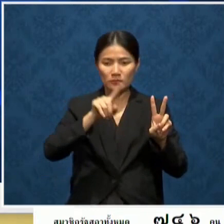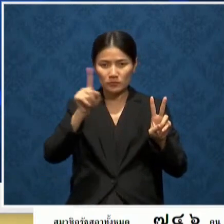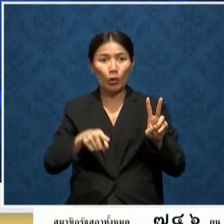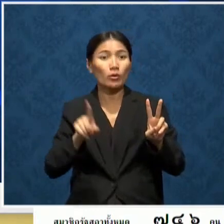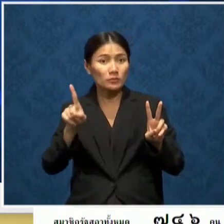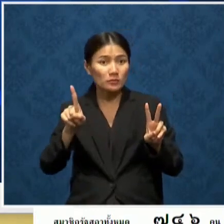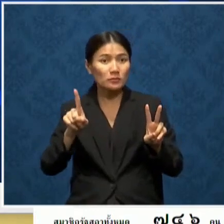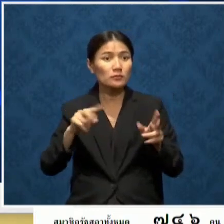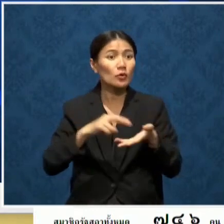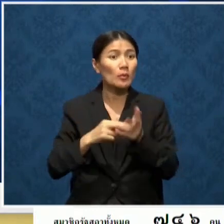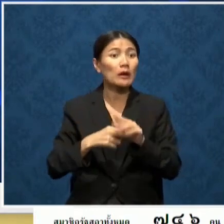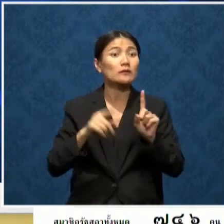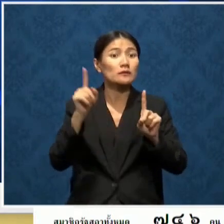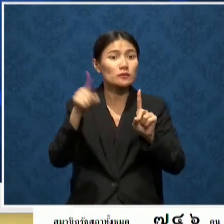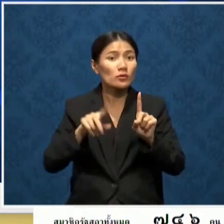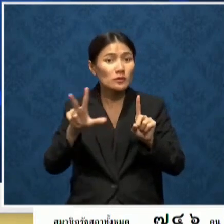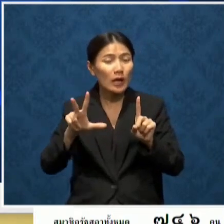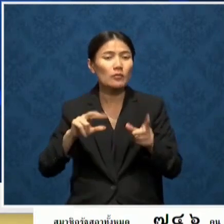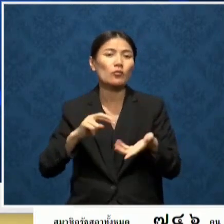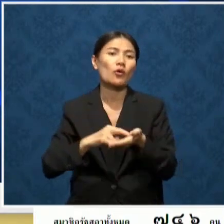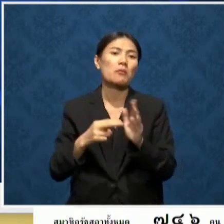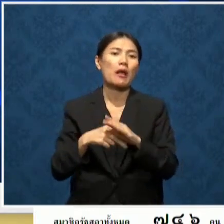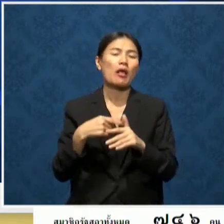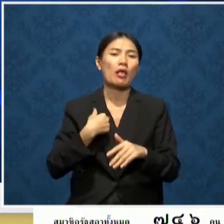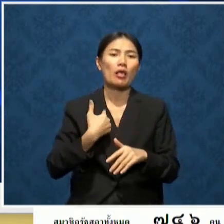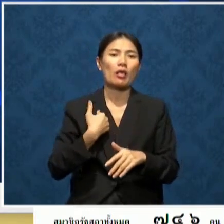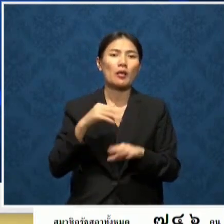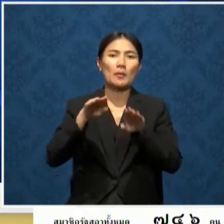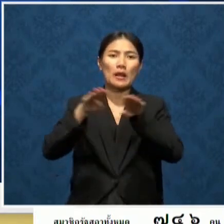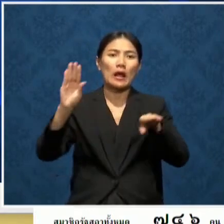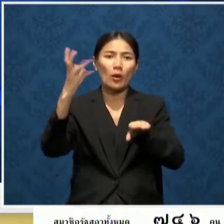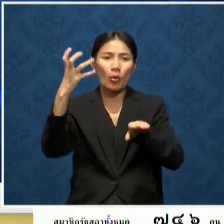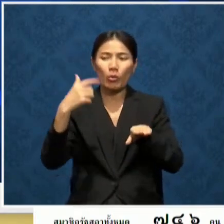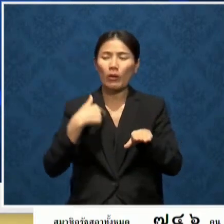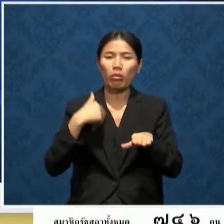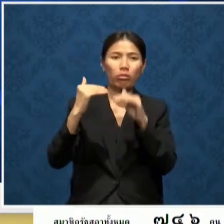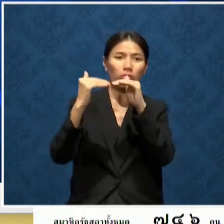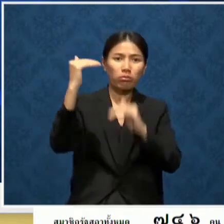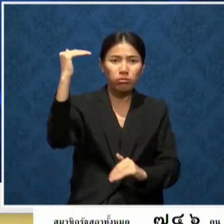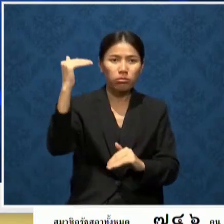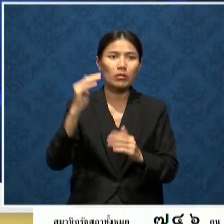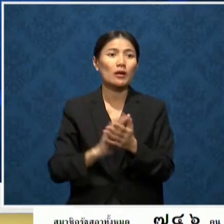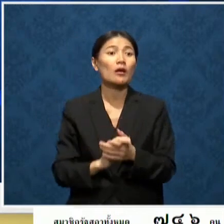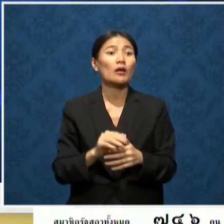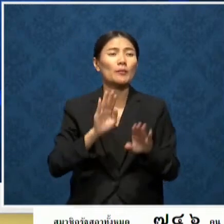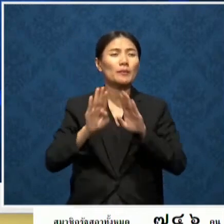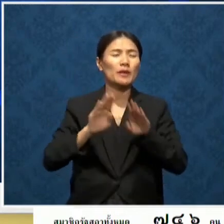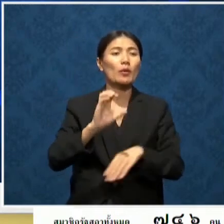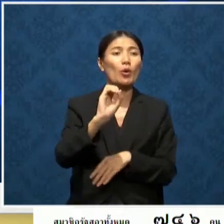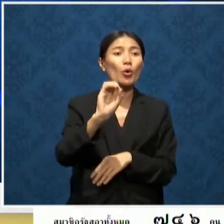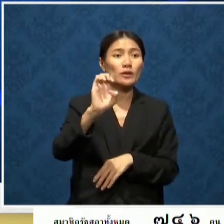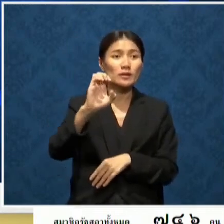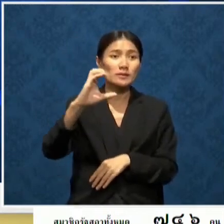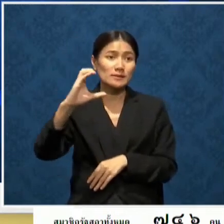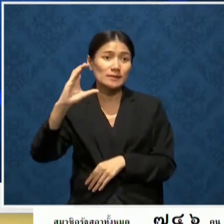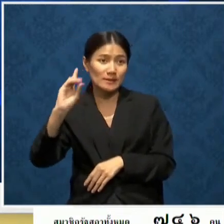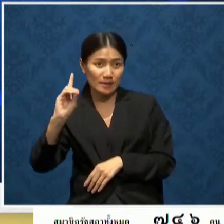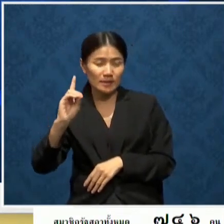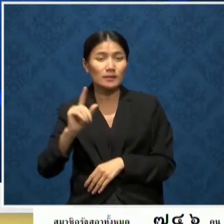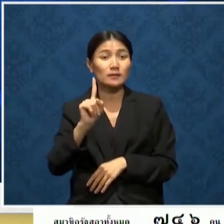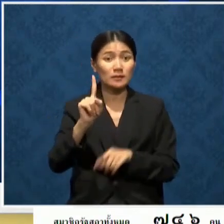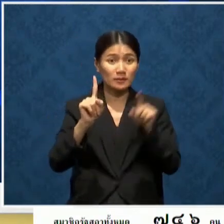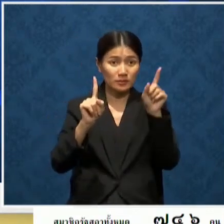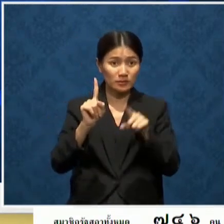แปวาเราแย่กวามาตรฐานโลก 3 เท่าหนักกวาคือเมอเทียบกักลุม OECD ของเขาที่อยที่ 1-2